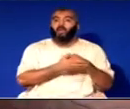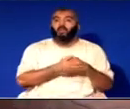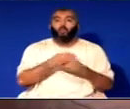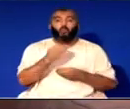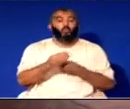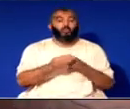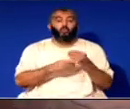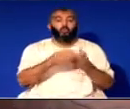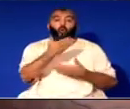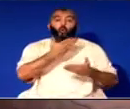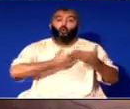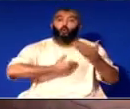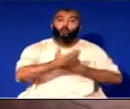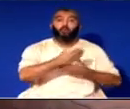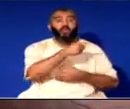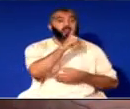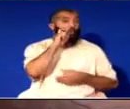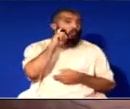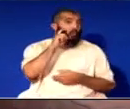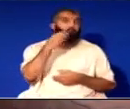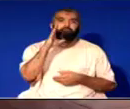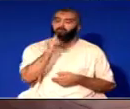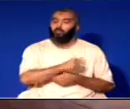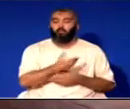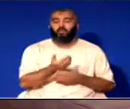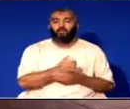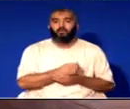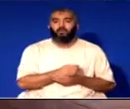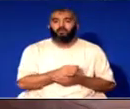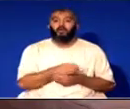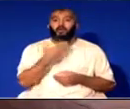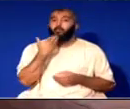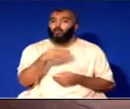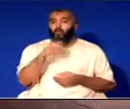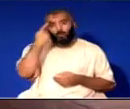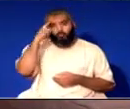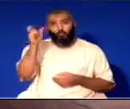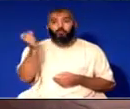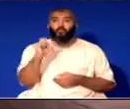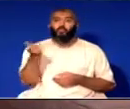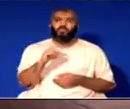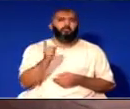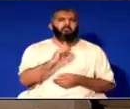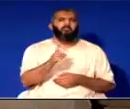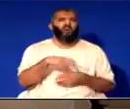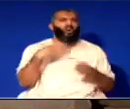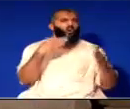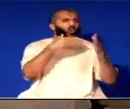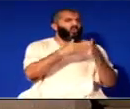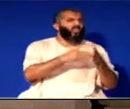نقول صاحب هذا التخصص. لهذا النبي عليه الصلاة والسلام قال من حسن إسلام المرء ترك ما لا يعنيه. أيضا فيها من معاني الإنسان أنه